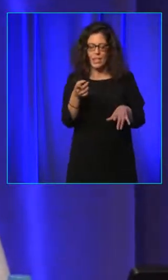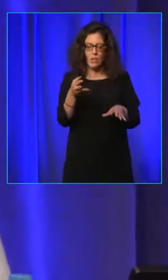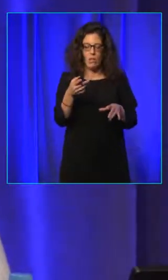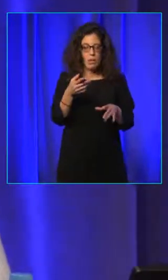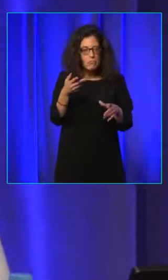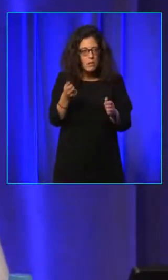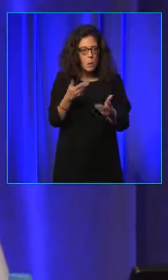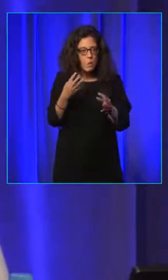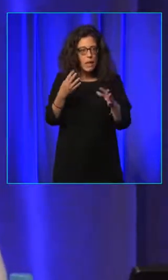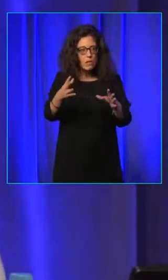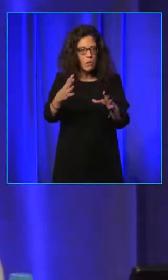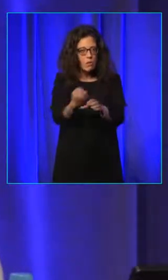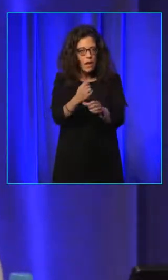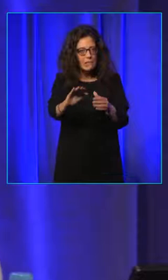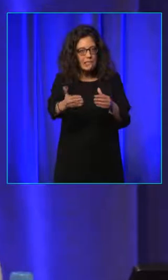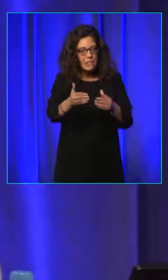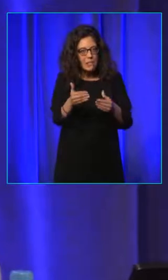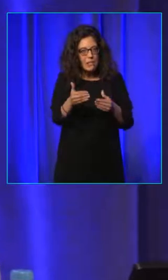l'évaluer, c'est très, très difficile.